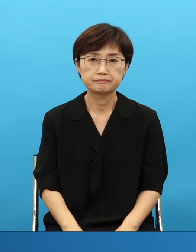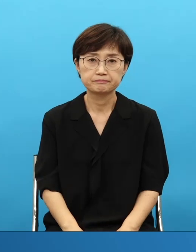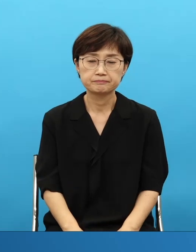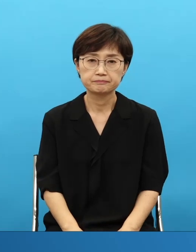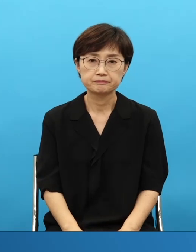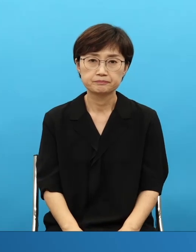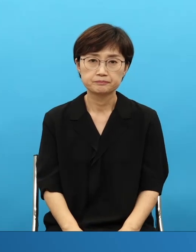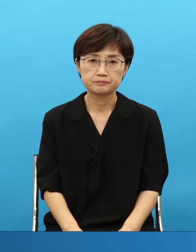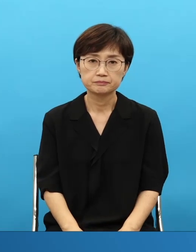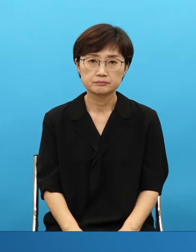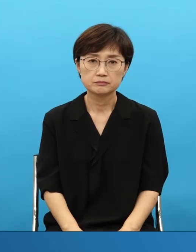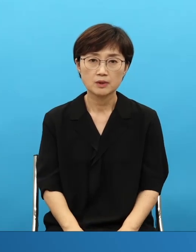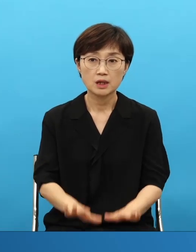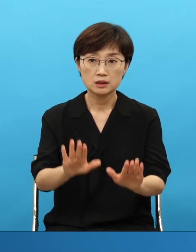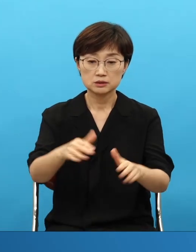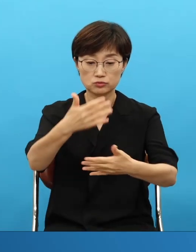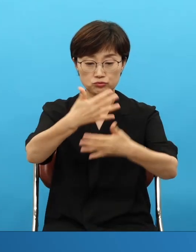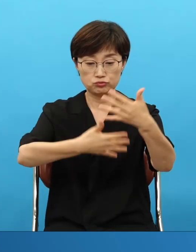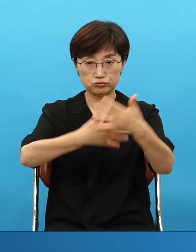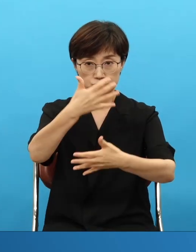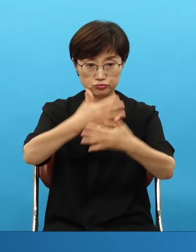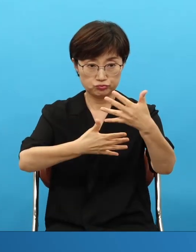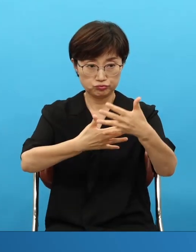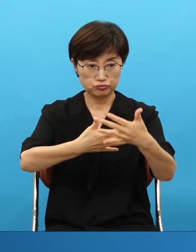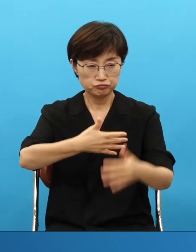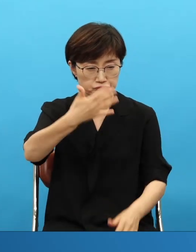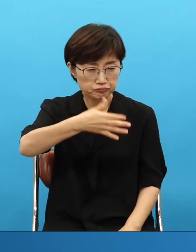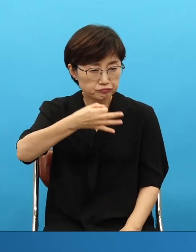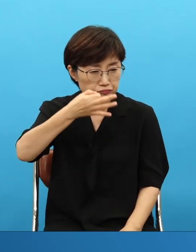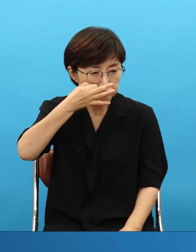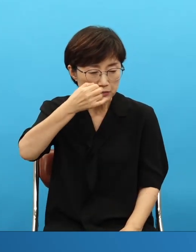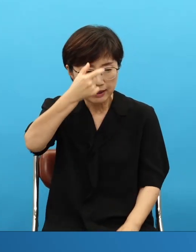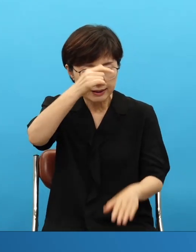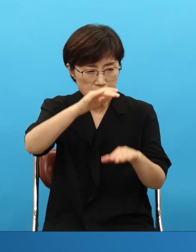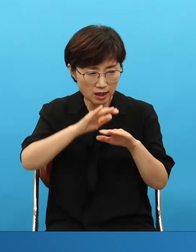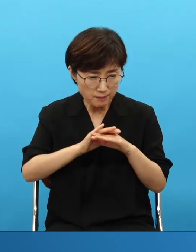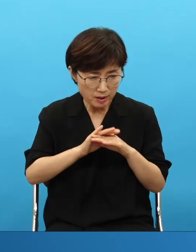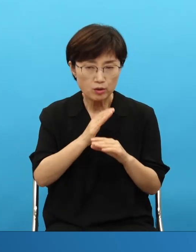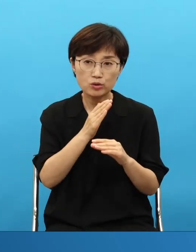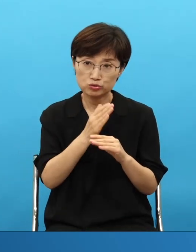现在在海外跟我们一同步正在献礼拜。 방송으로 주로 이제 영상으로 이렇게 보죠.